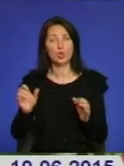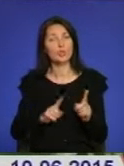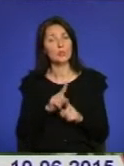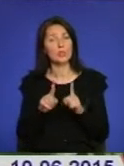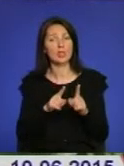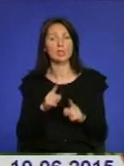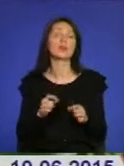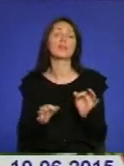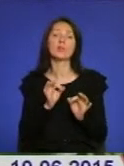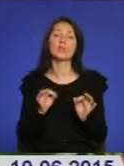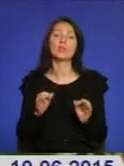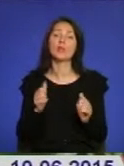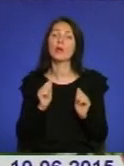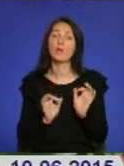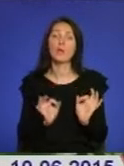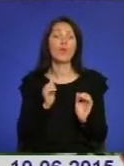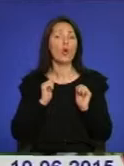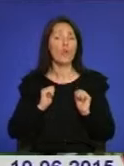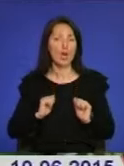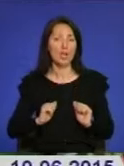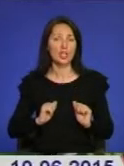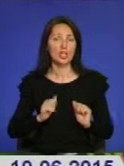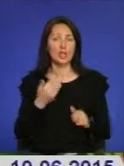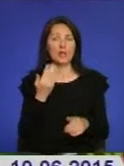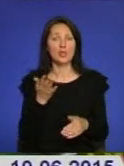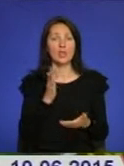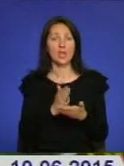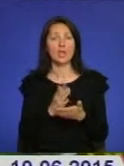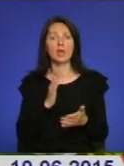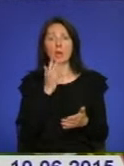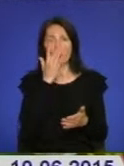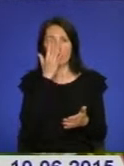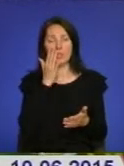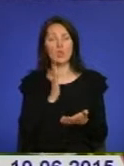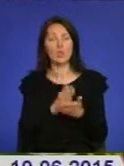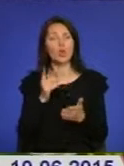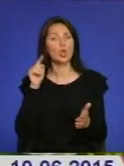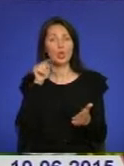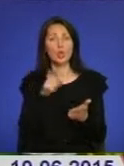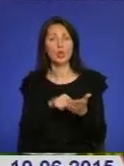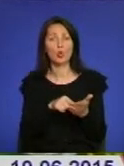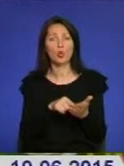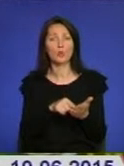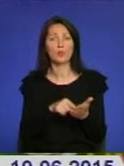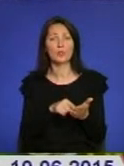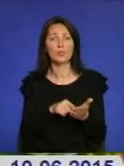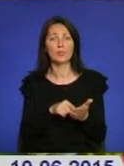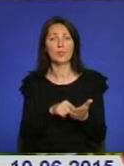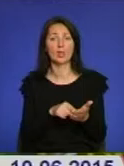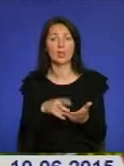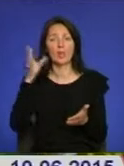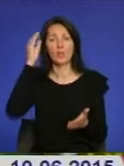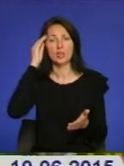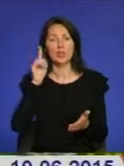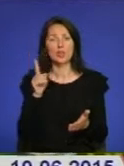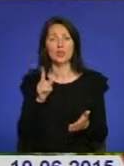Засуджені врівноважені, такі от у них є амбіції, мають мету. І ну, я вважаю, що